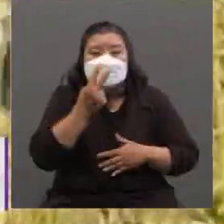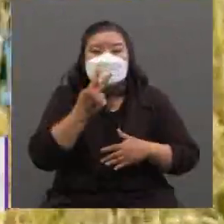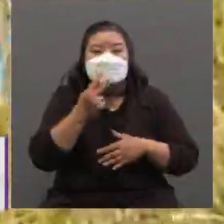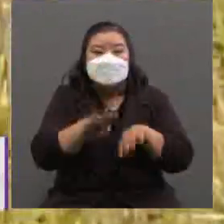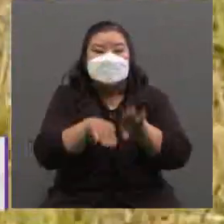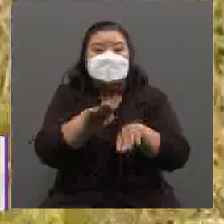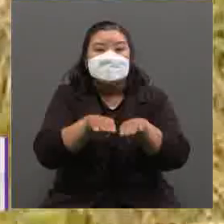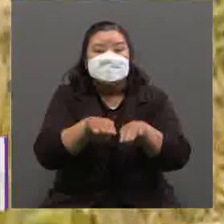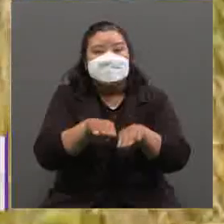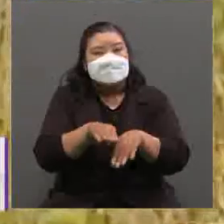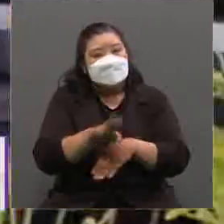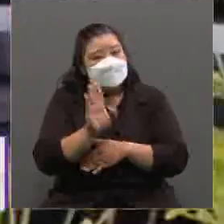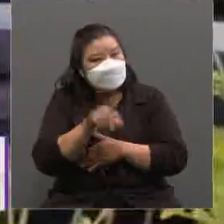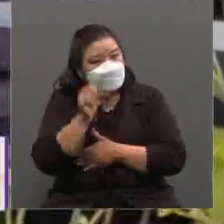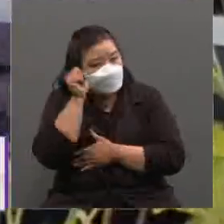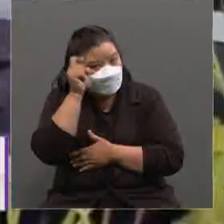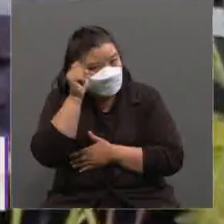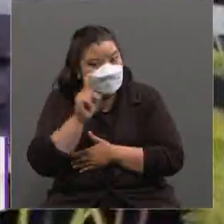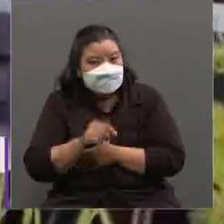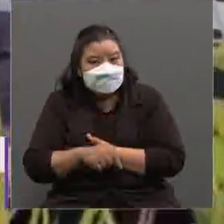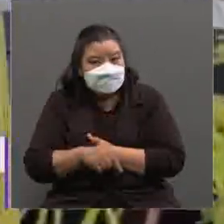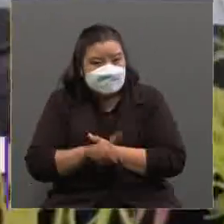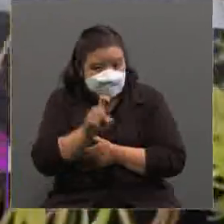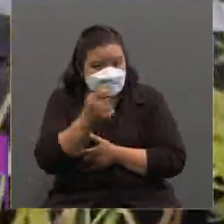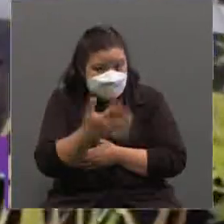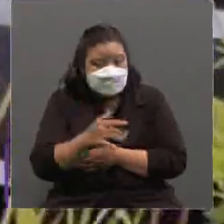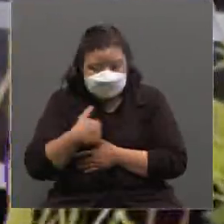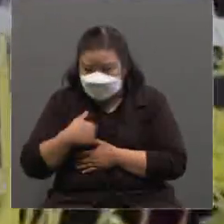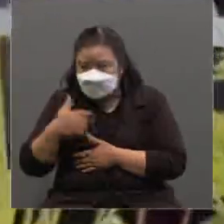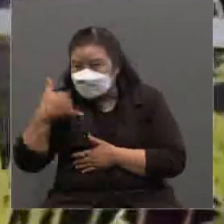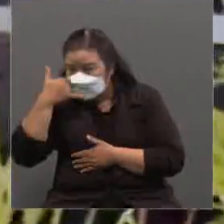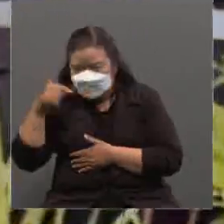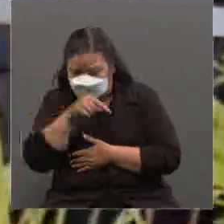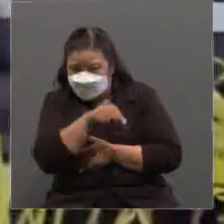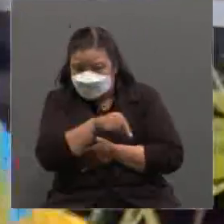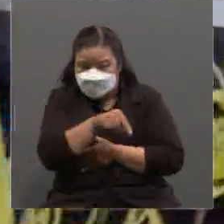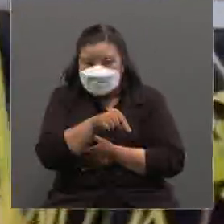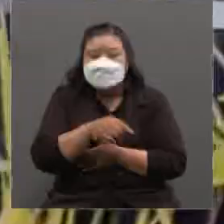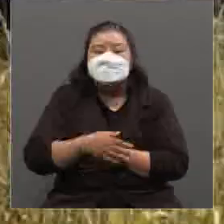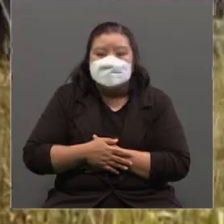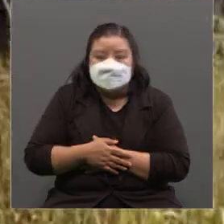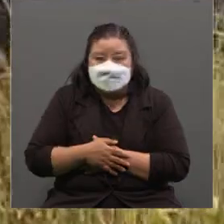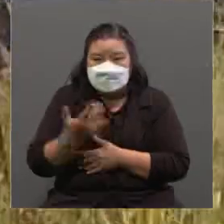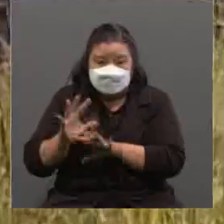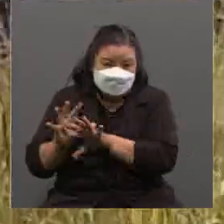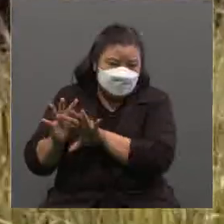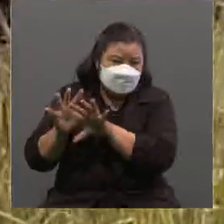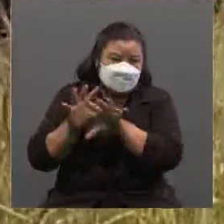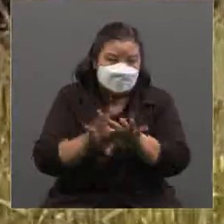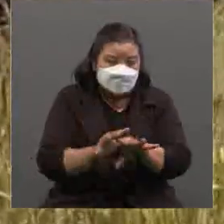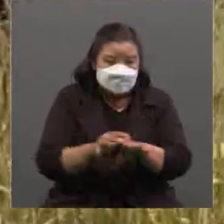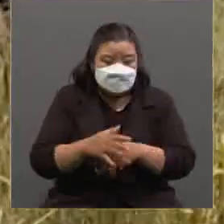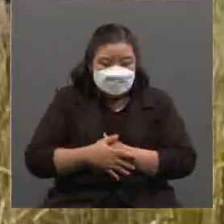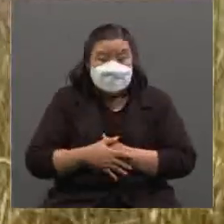ครับรู้เลยว่านั่นคือศพก็เลยรีบแจ้งให้เจ้าหน้าที่เข้ามาตรวจสอบอย่างที่คุณผู้ชมเห็นว่าเจ้าหน้าที่ลงพื้นที่กันไปเนี่ยนะฮะ